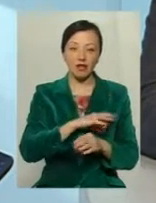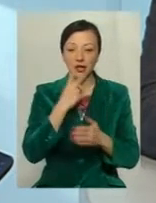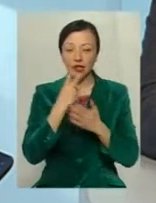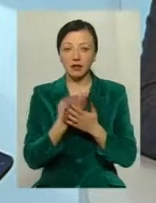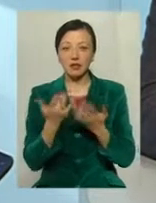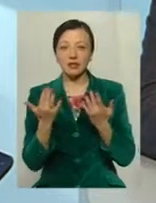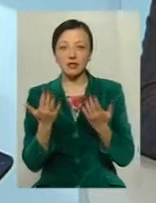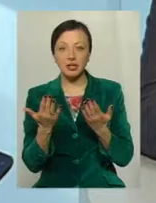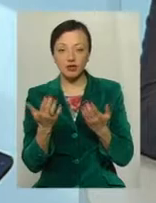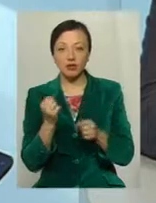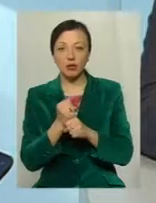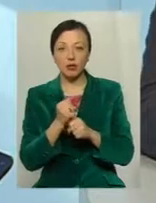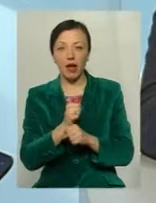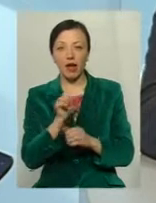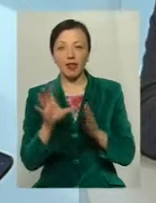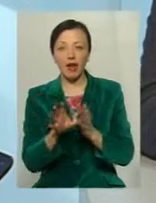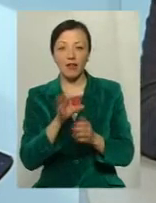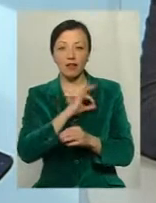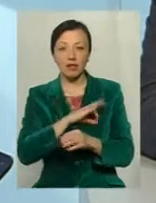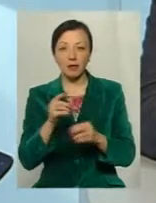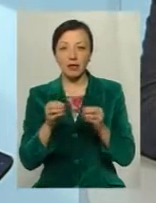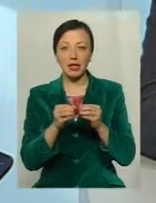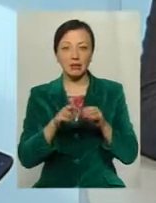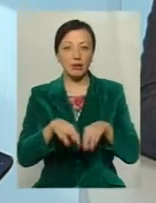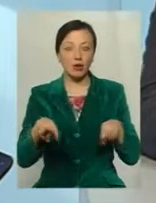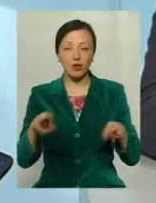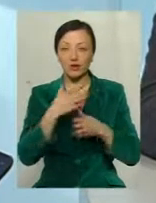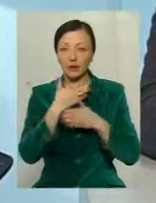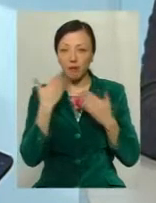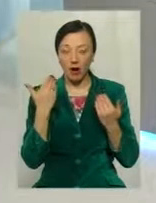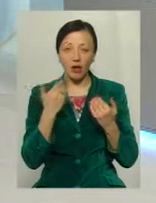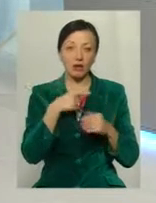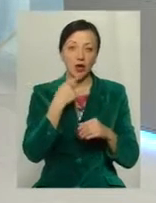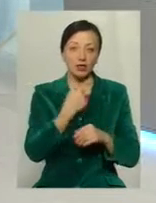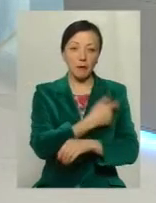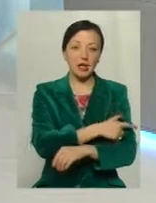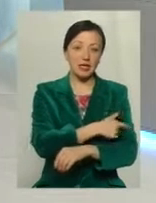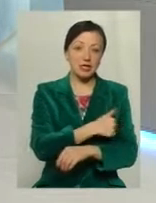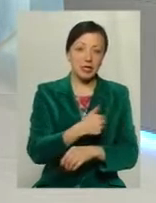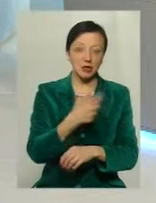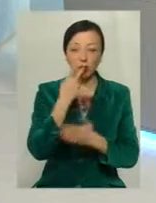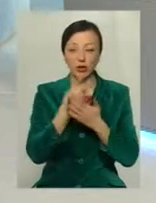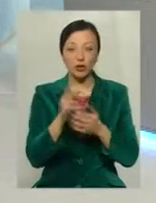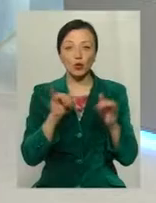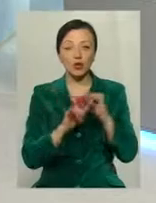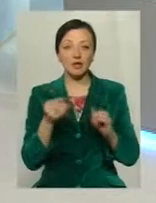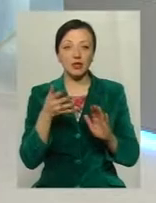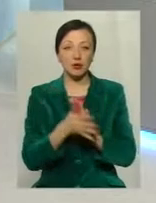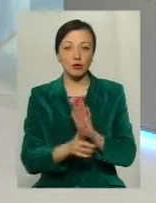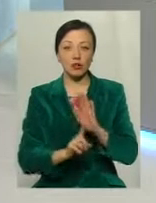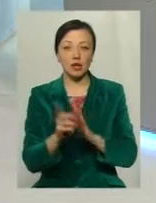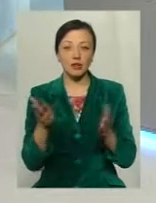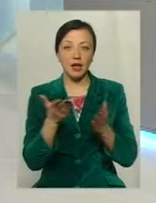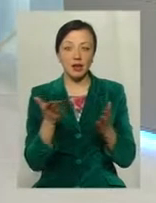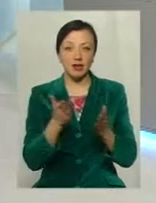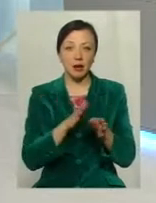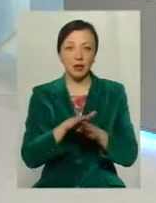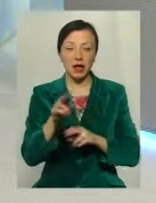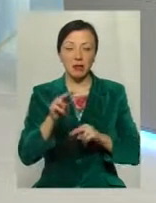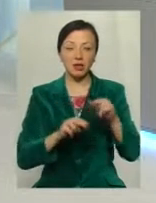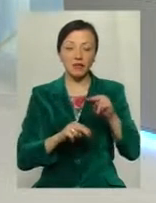Хто на зарплату поставив? Хто поставив собі телевізор? Хто взагалі, тобто немає реальної концепції. То ми говоримо один